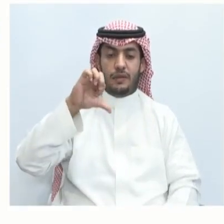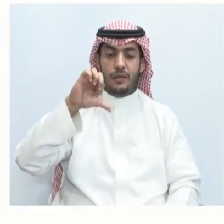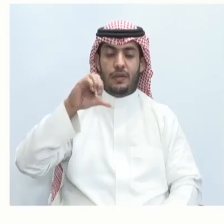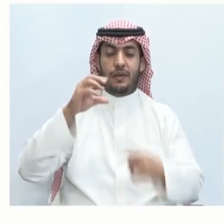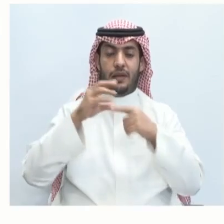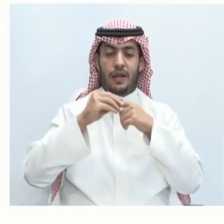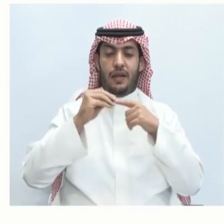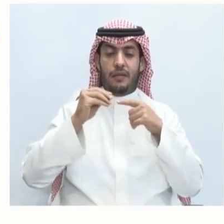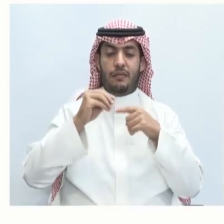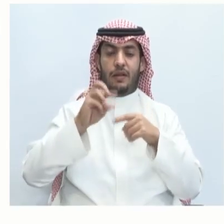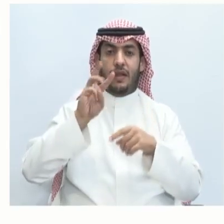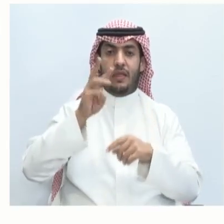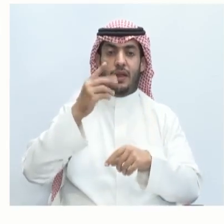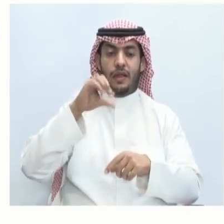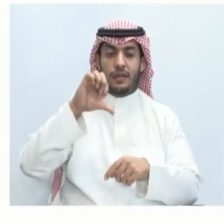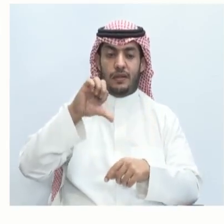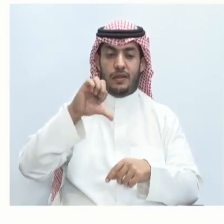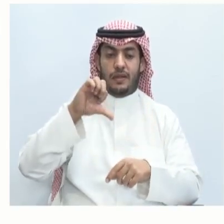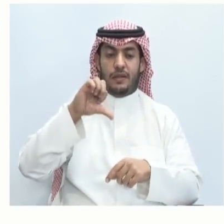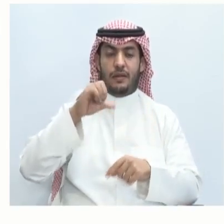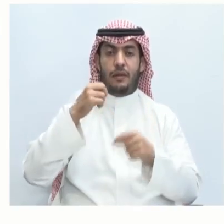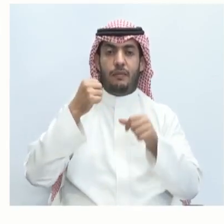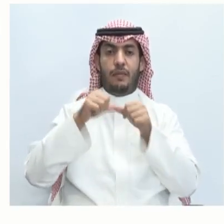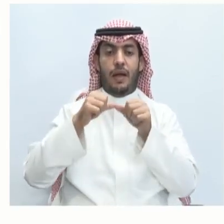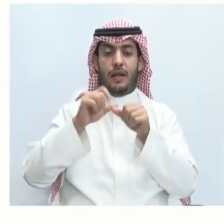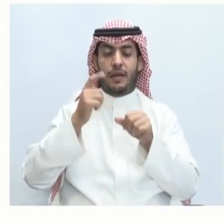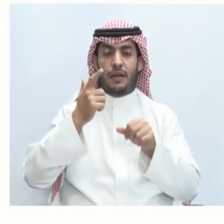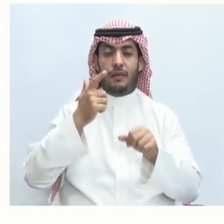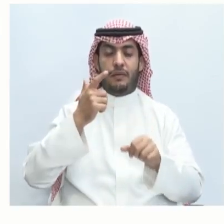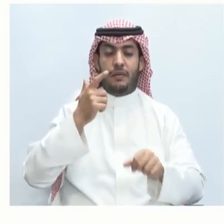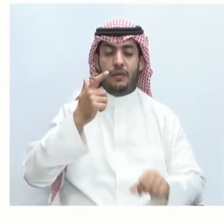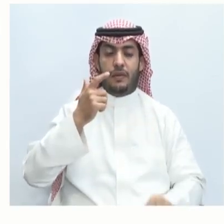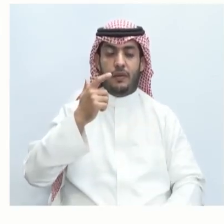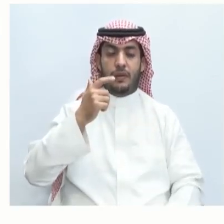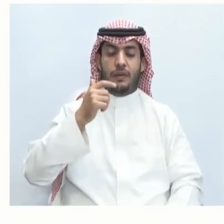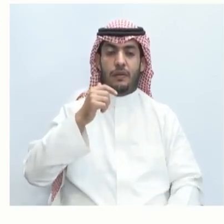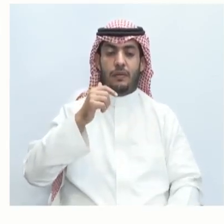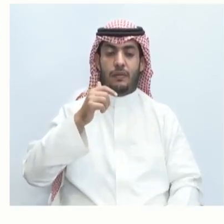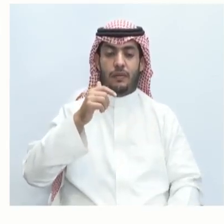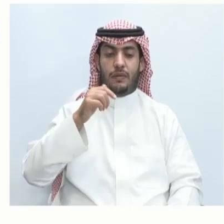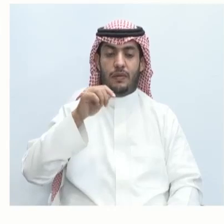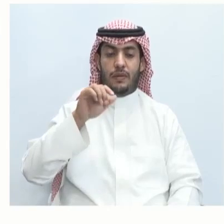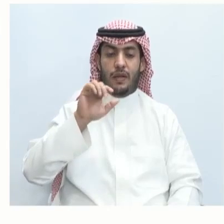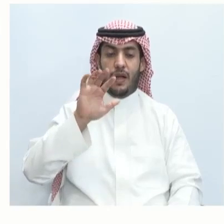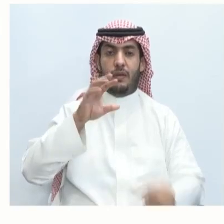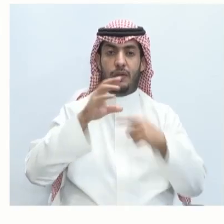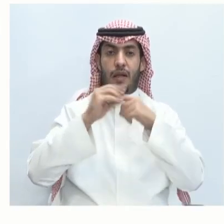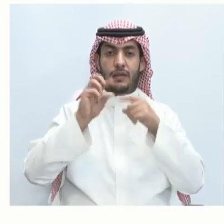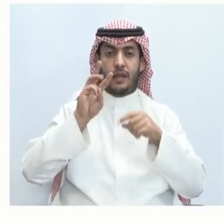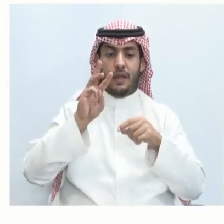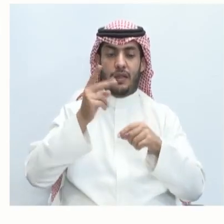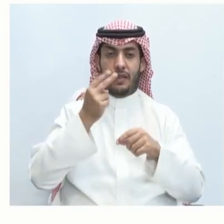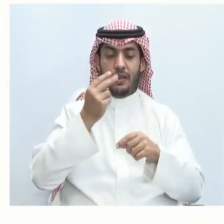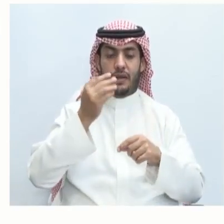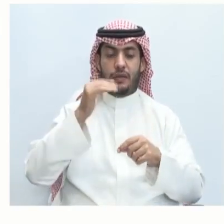مطروحا منها ثلاثه على تسعه كم تساوي يا ابن البناتي نطرح البسطين خمسه مطروحه منها ثلاثه تساوي اثنان